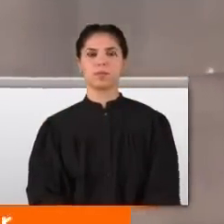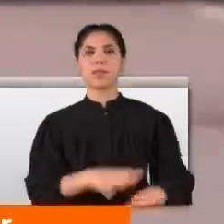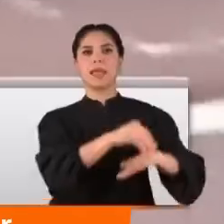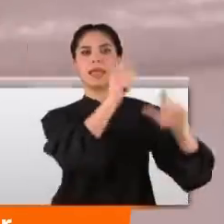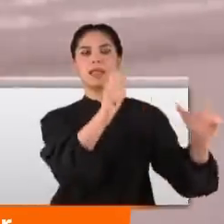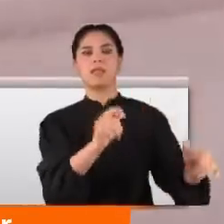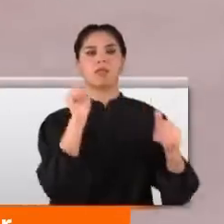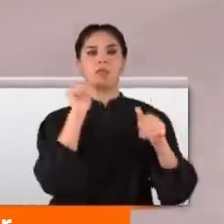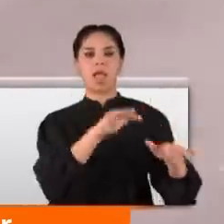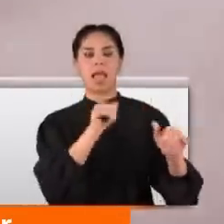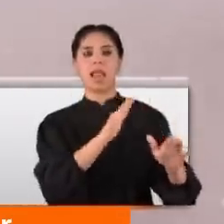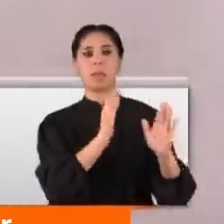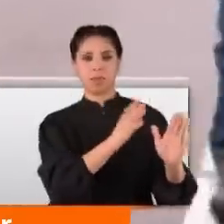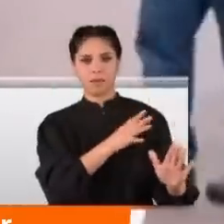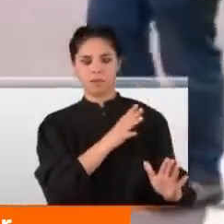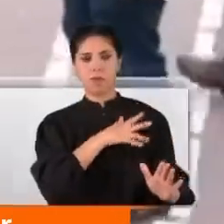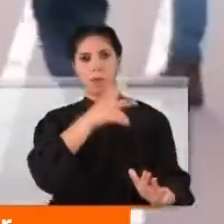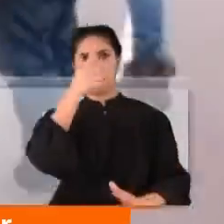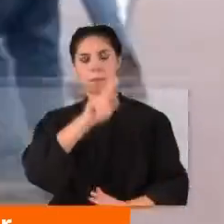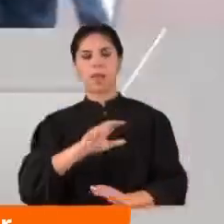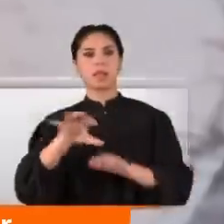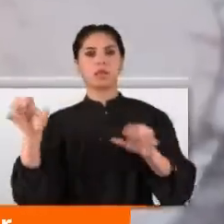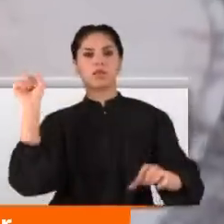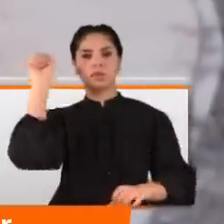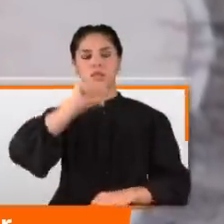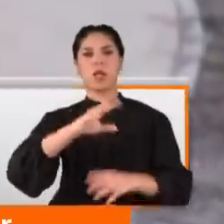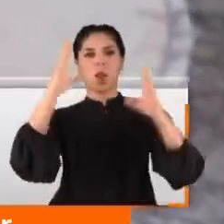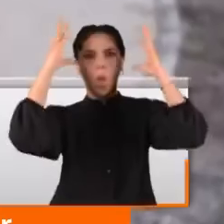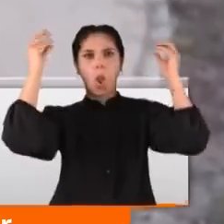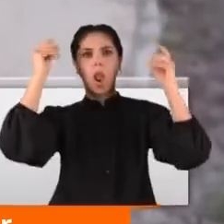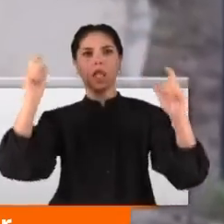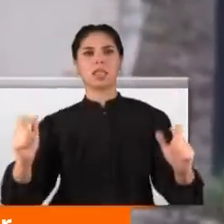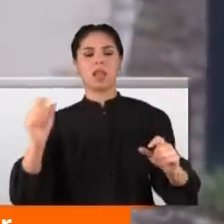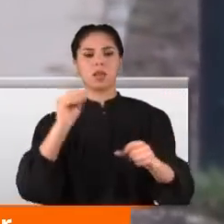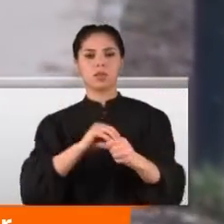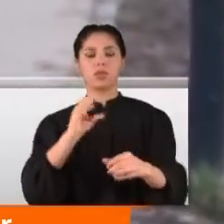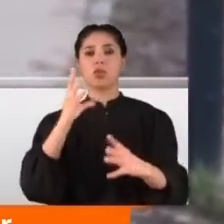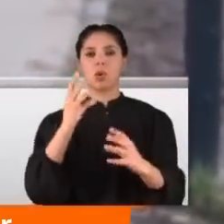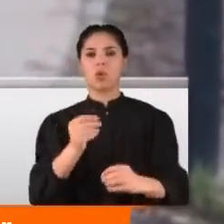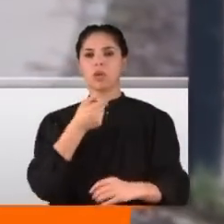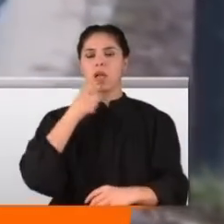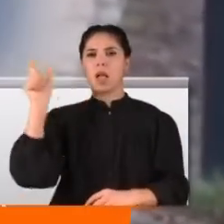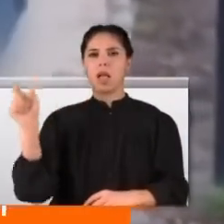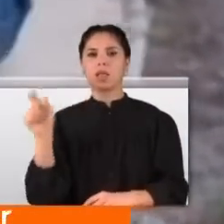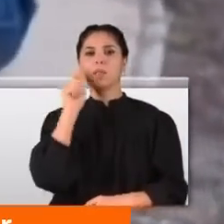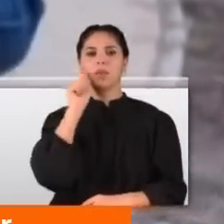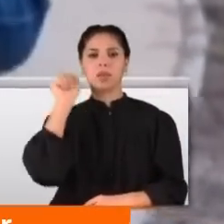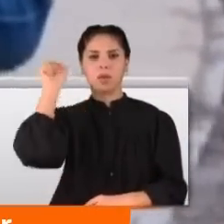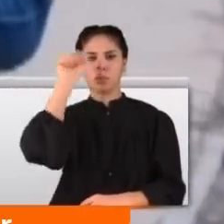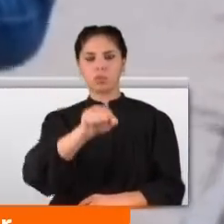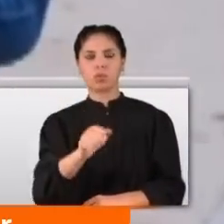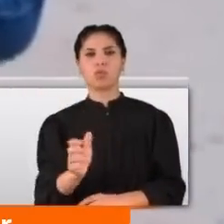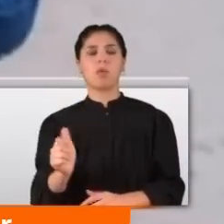İsveç'teki eylemin yankıları dinmeden benzer bir ırkçı saldırı da Hollanda'da gerçekleşti. Pegida isimli İslam karşıtı grubun